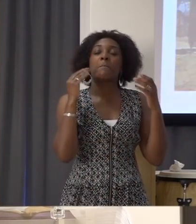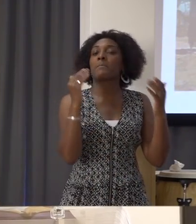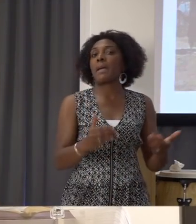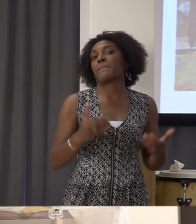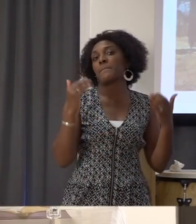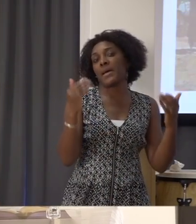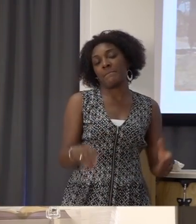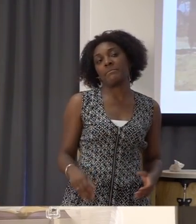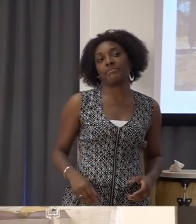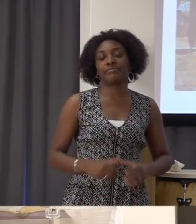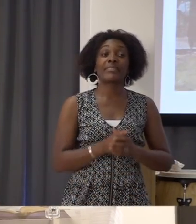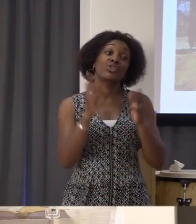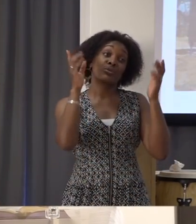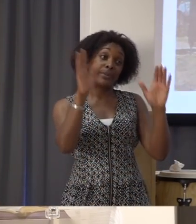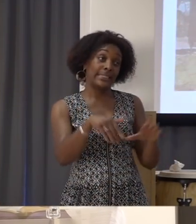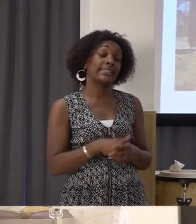Soyez bénis au nom de Jésus-Christ.